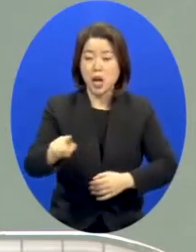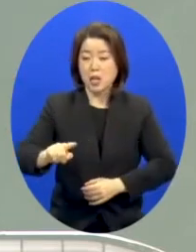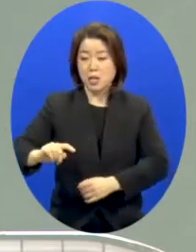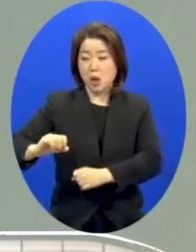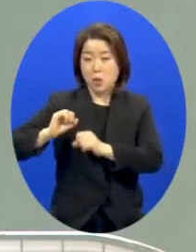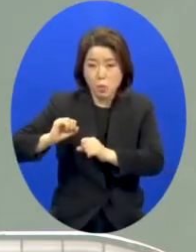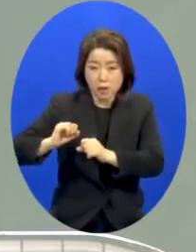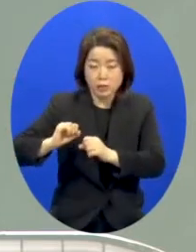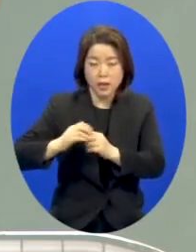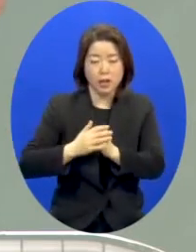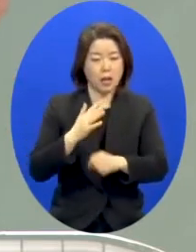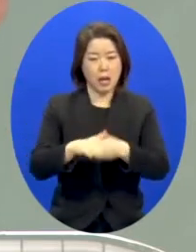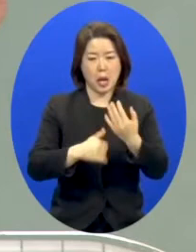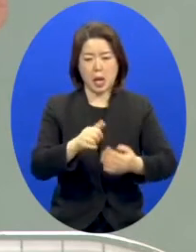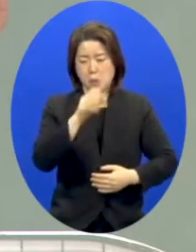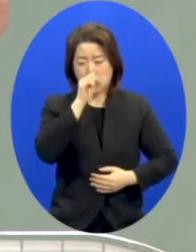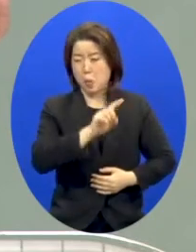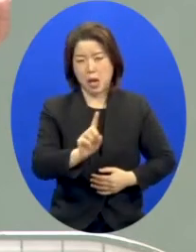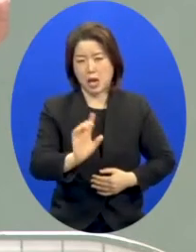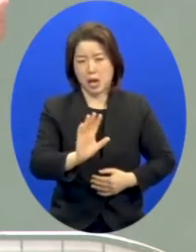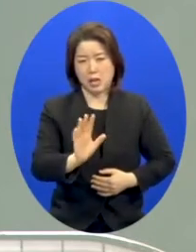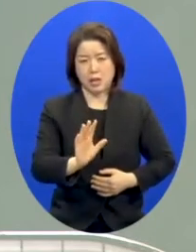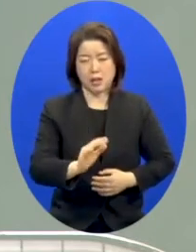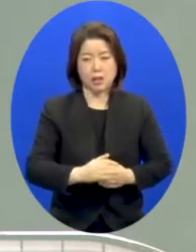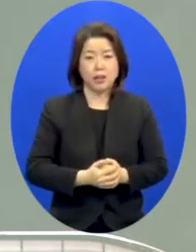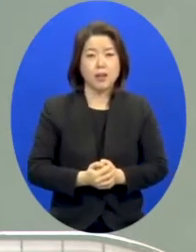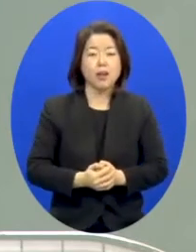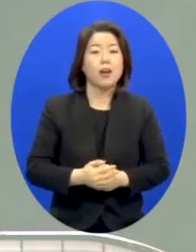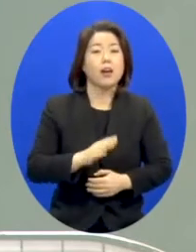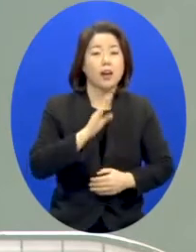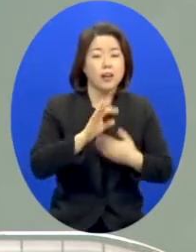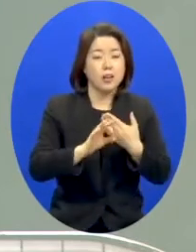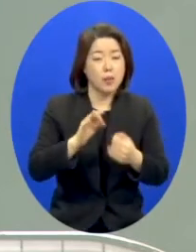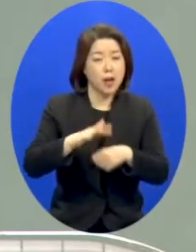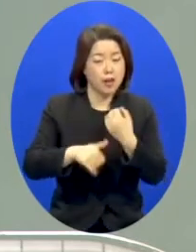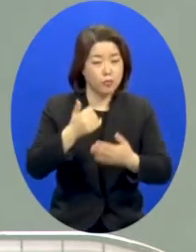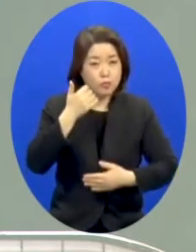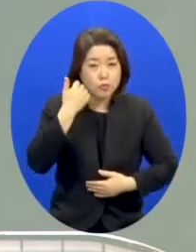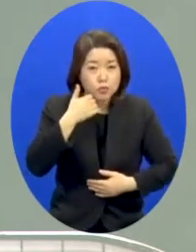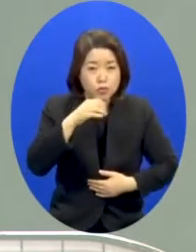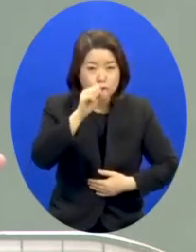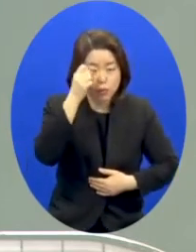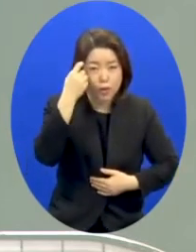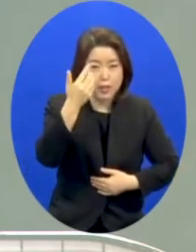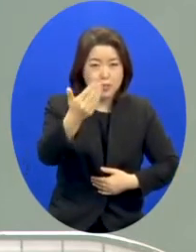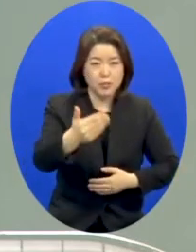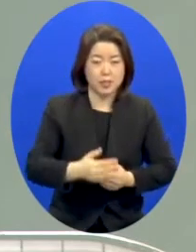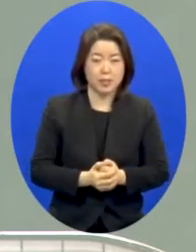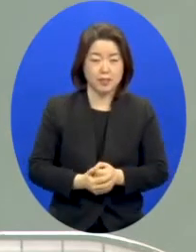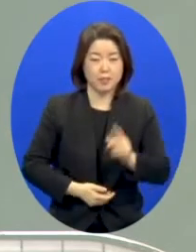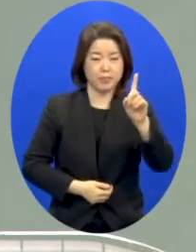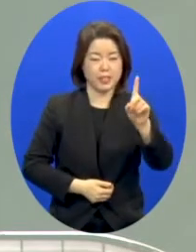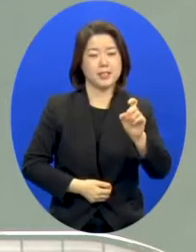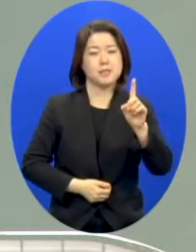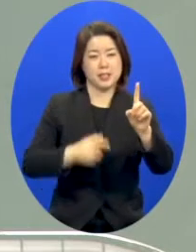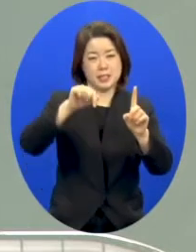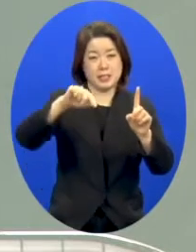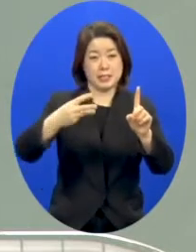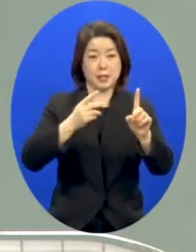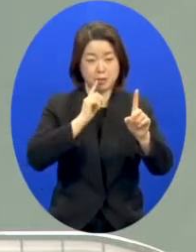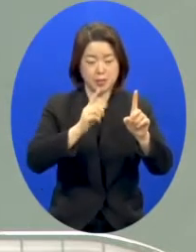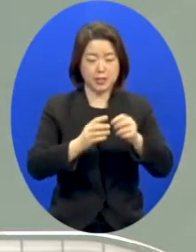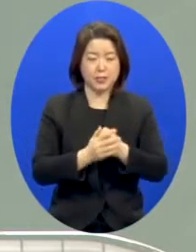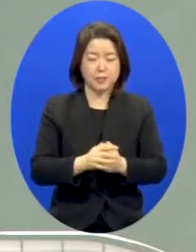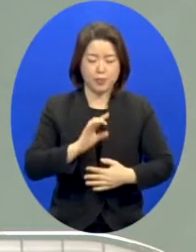병사를 하나님이 좋아하시는 게 아니라 그럼 하나님은 누구를 좋아하십니까 11절 말씀에 주님은 오직